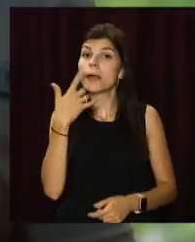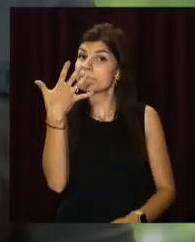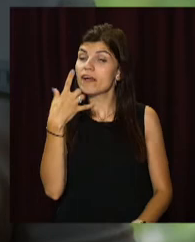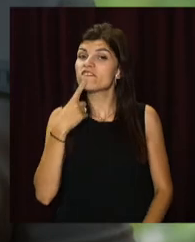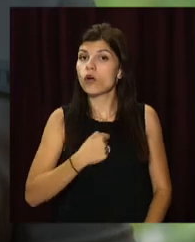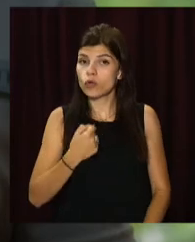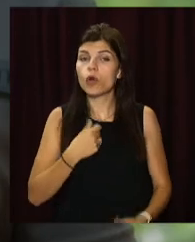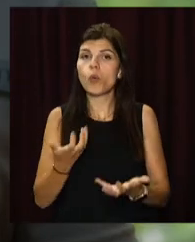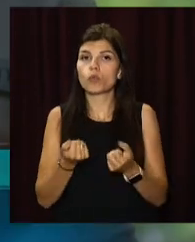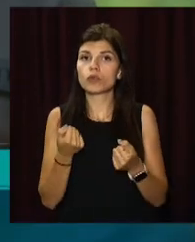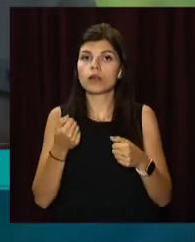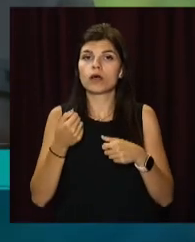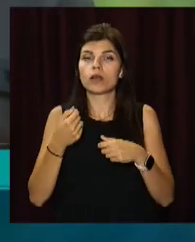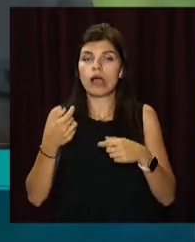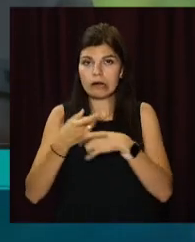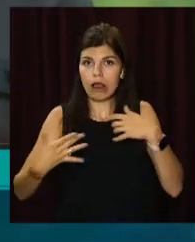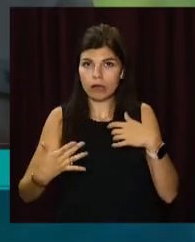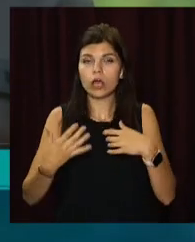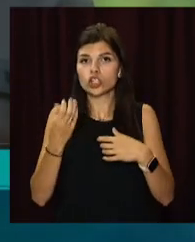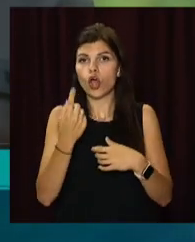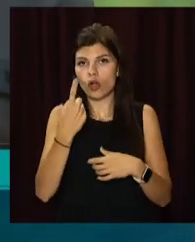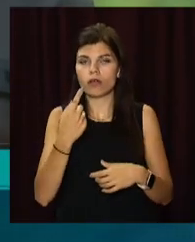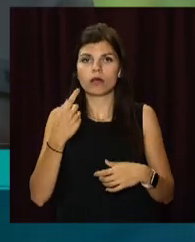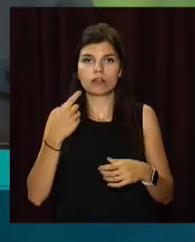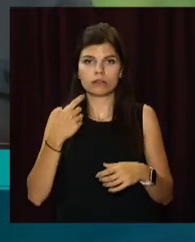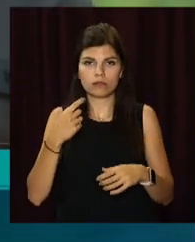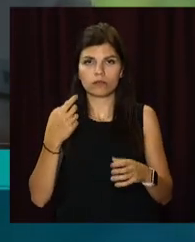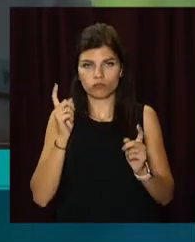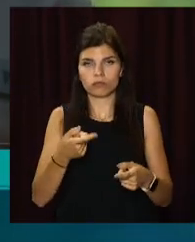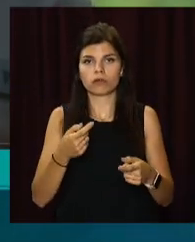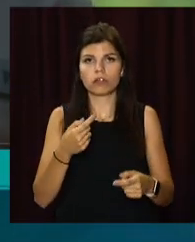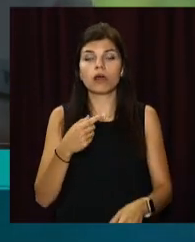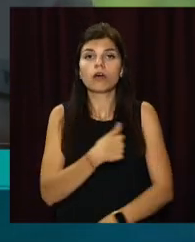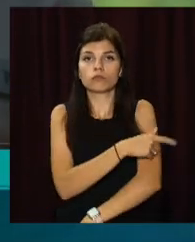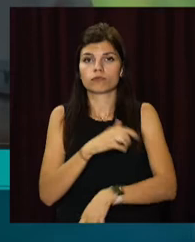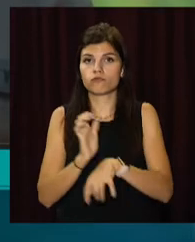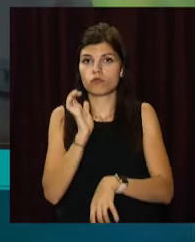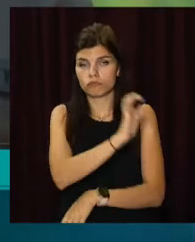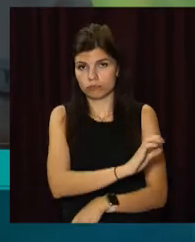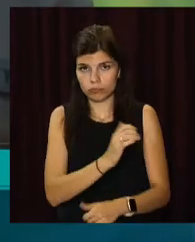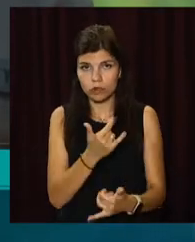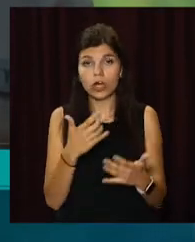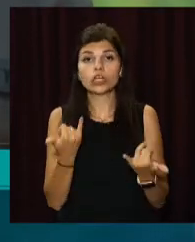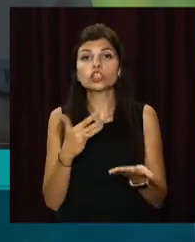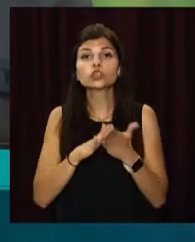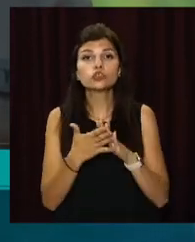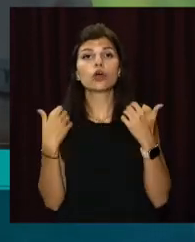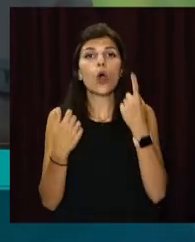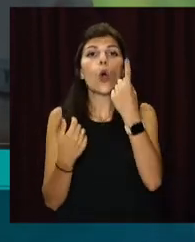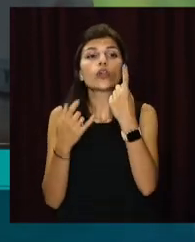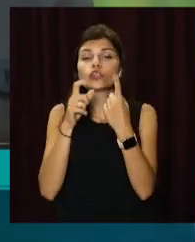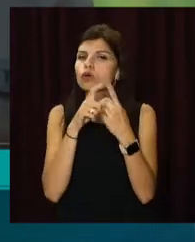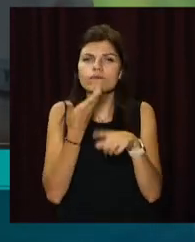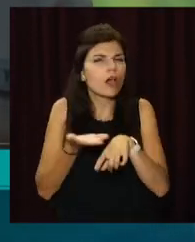військових отримали поранення. Ще один – бойове травмування. Воїнів доправлено до лікувального закладу. Стан здоров'я одного з